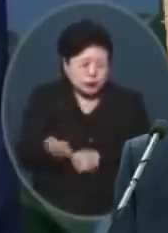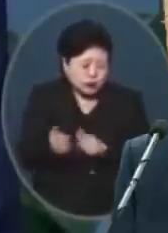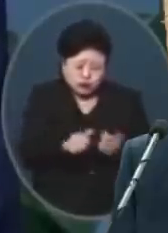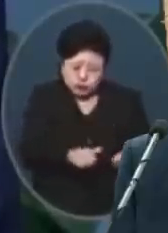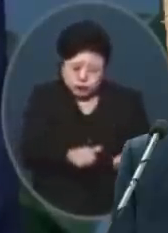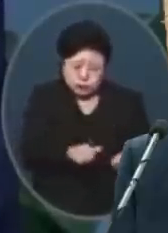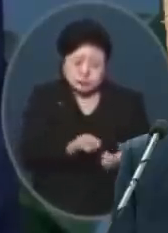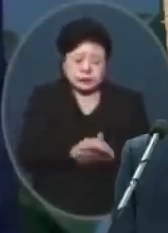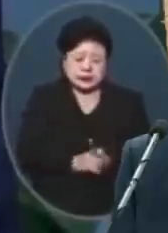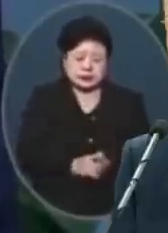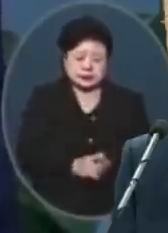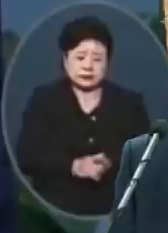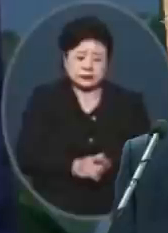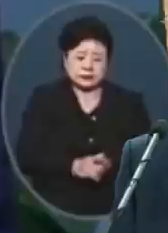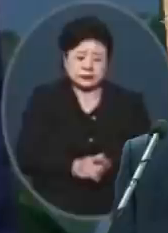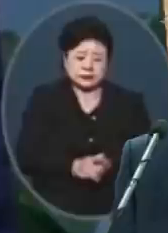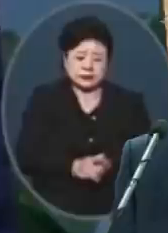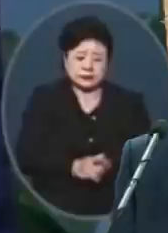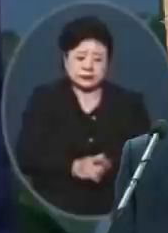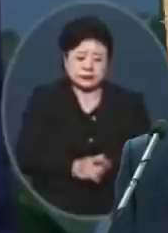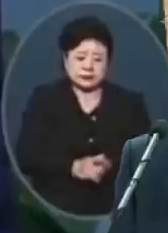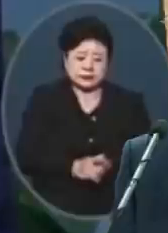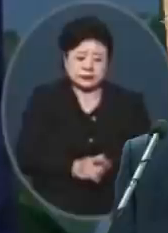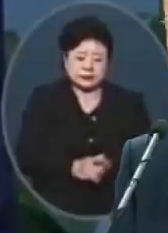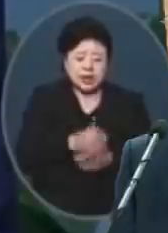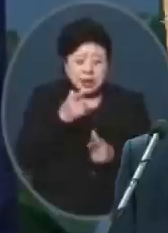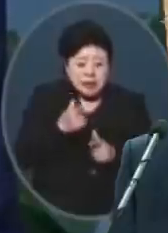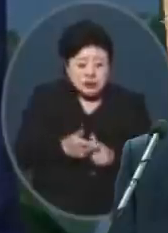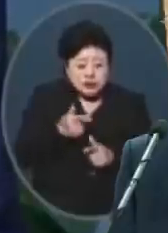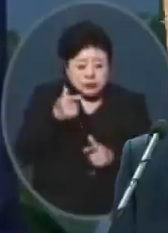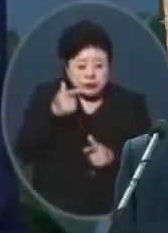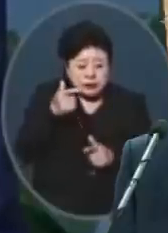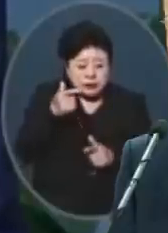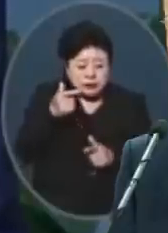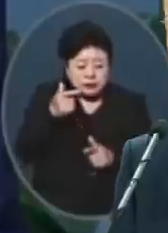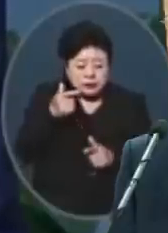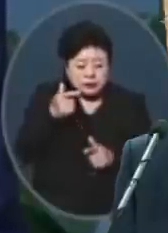피를 흘려 죽을 수 있습니다 예수님